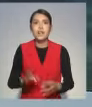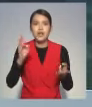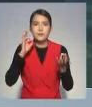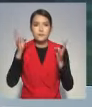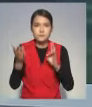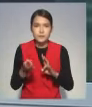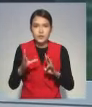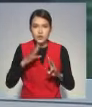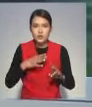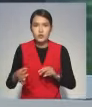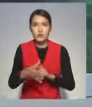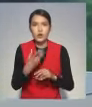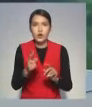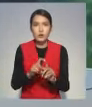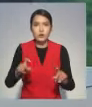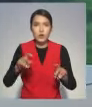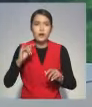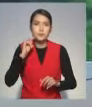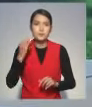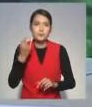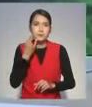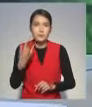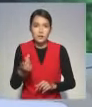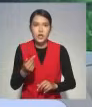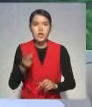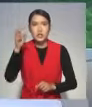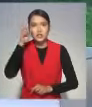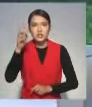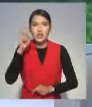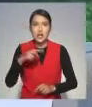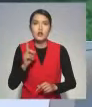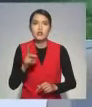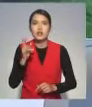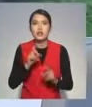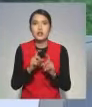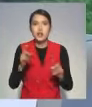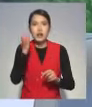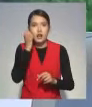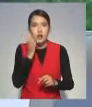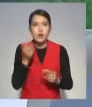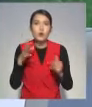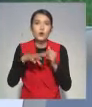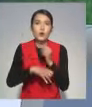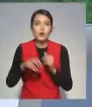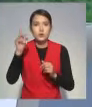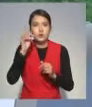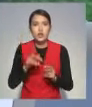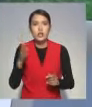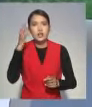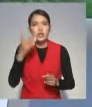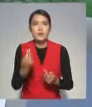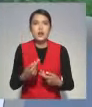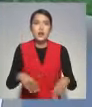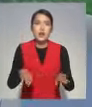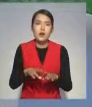Скандал разгорается вокруг одной из школ Петропавловска. Чиновники признали здание аварийным и в конце учебного года намерены его закрыть.